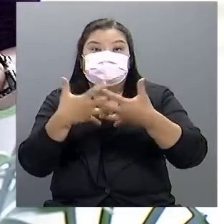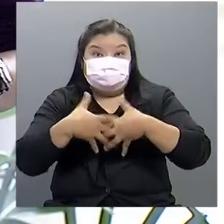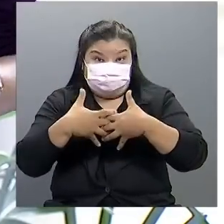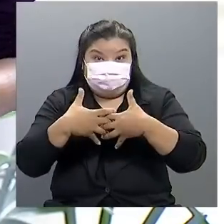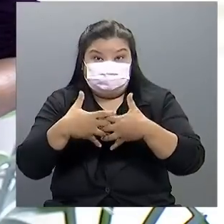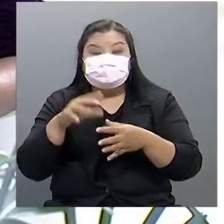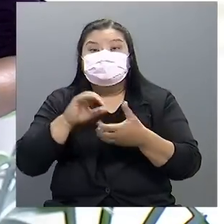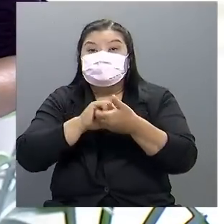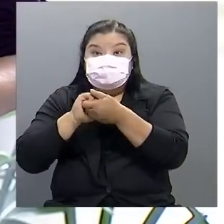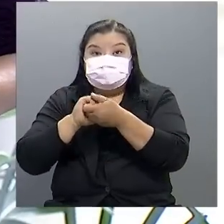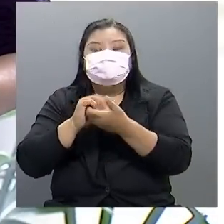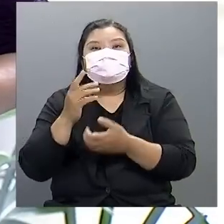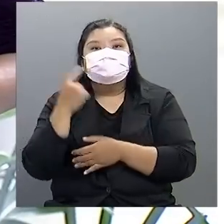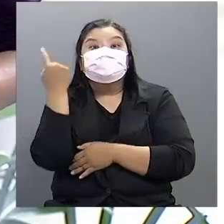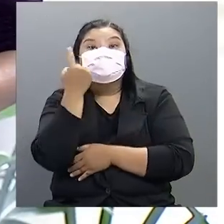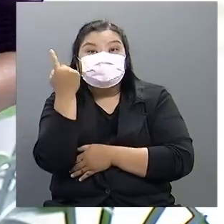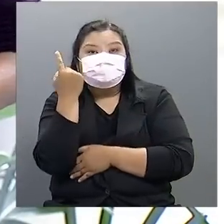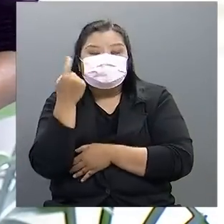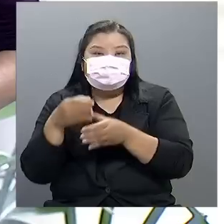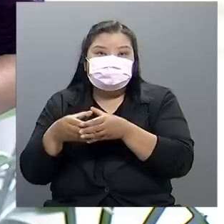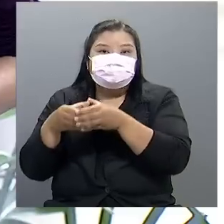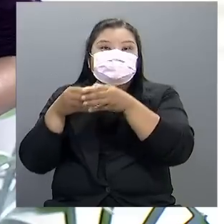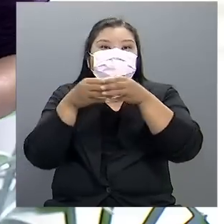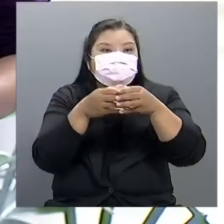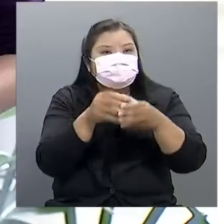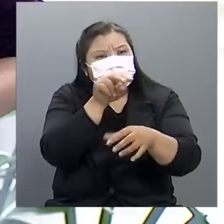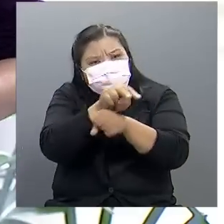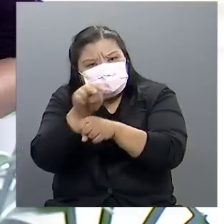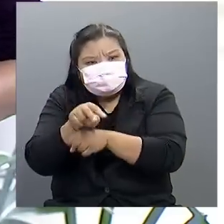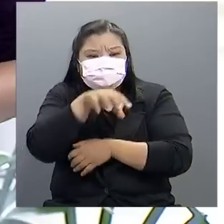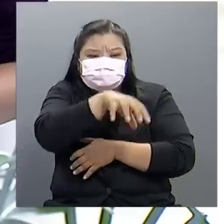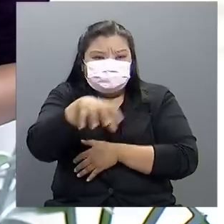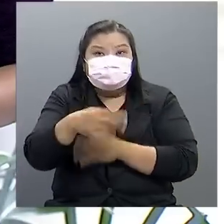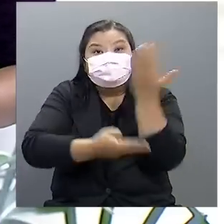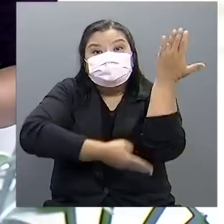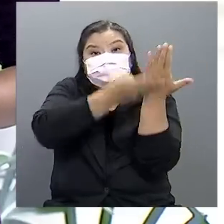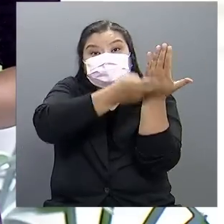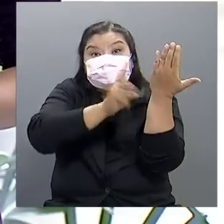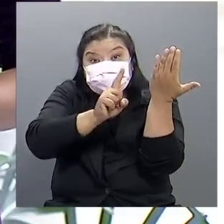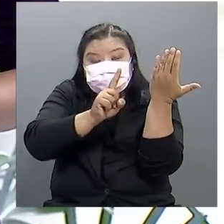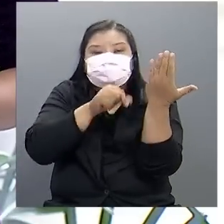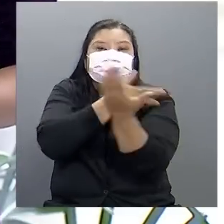อกันค่ะ ไปช่วยเหลือผู้ประกอบการโงแรมขนัดเล็ที่จหวดภูเก็กเปนเรื่องเป็นราวค่